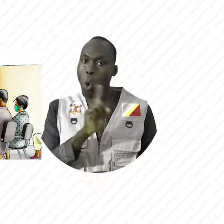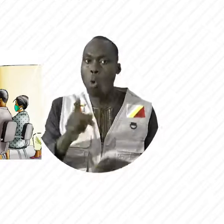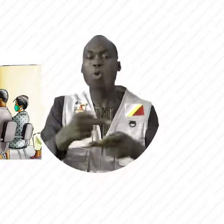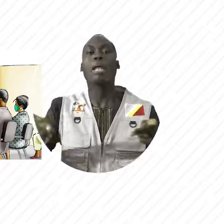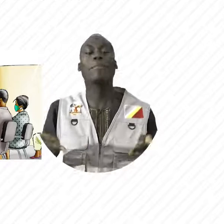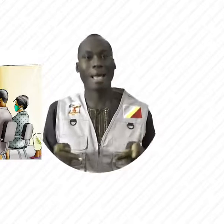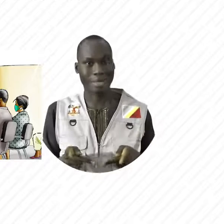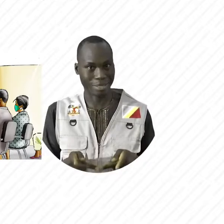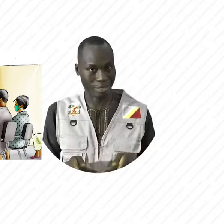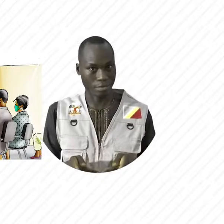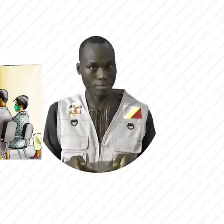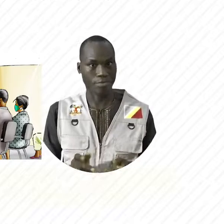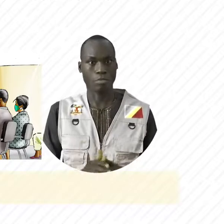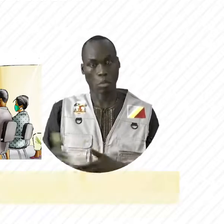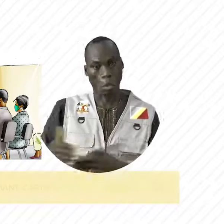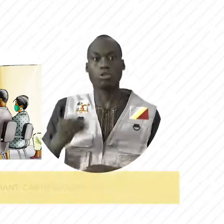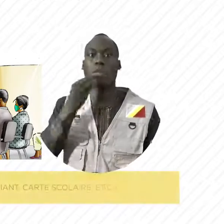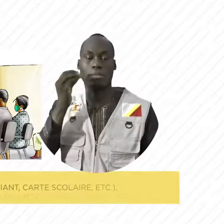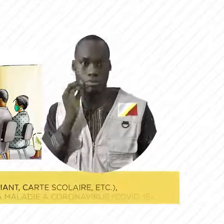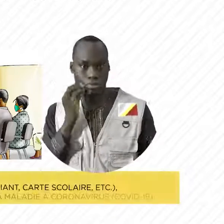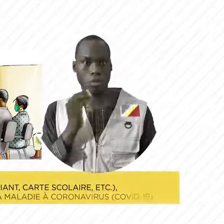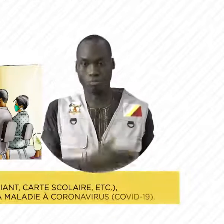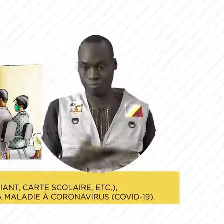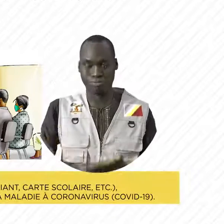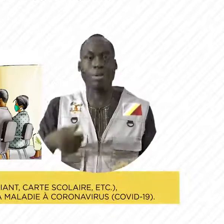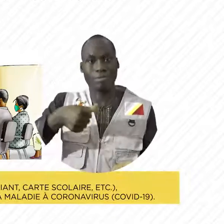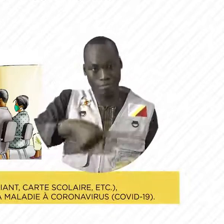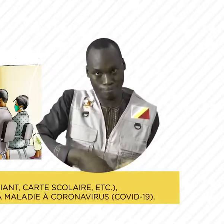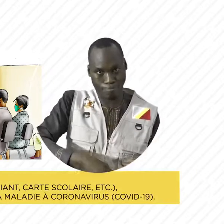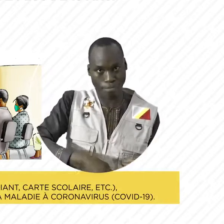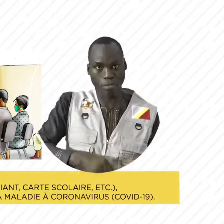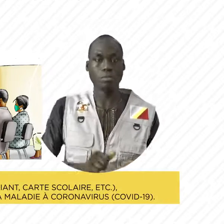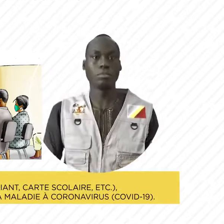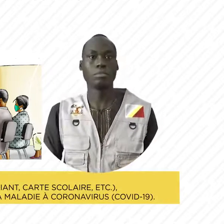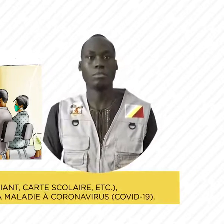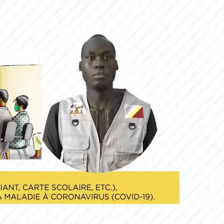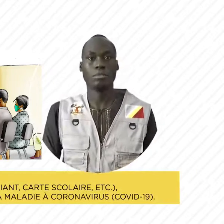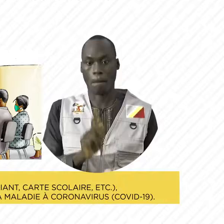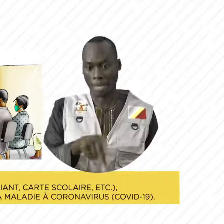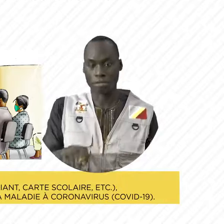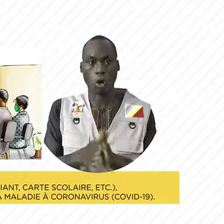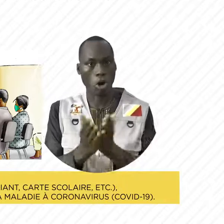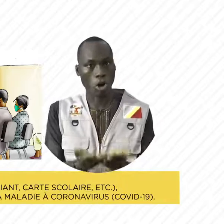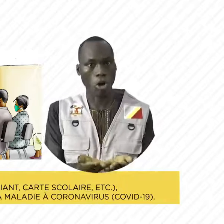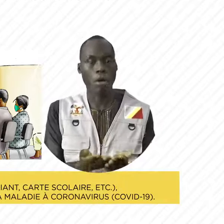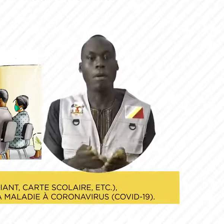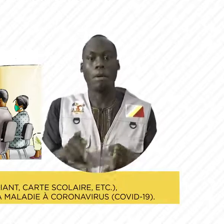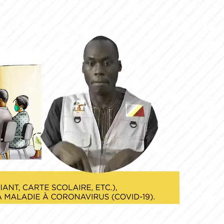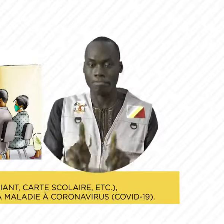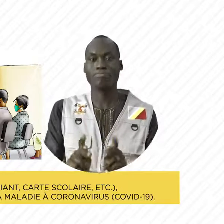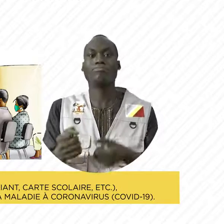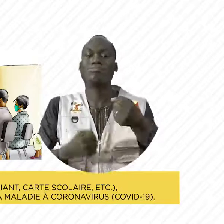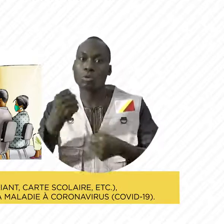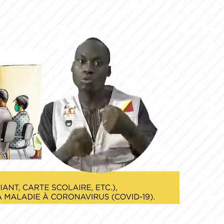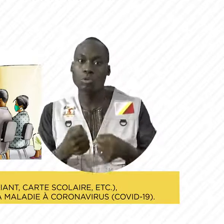vaccination le plus proche de votre domicile, muni de votre pièce d'identité, CNI, passeport, permis de